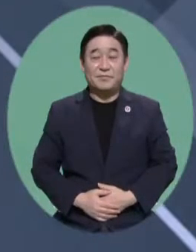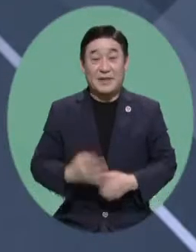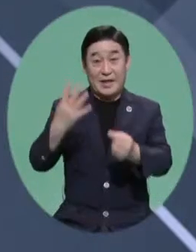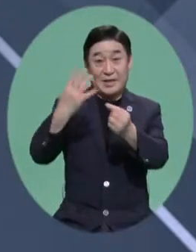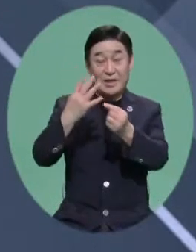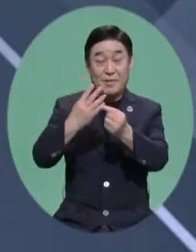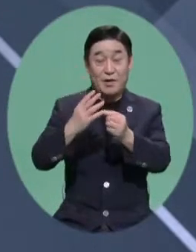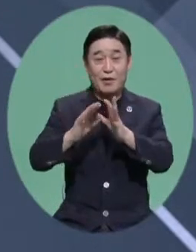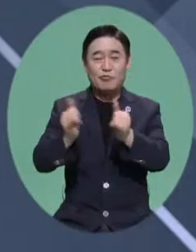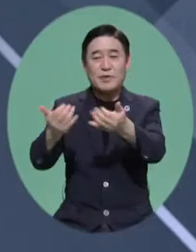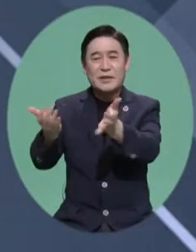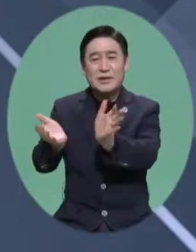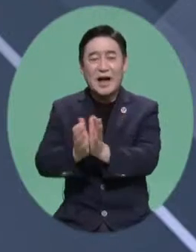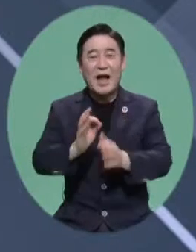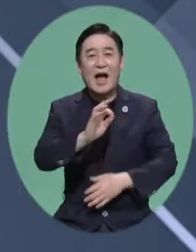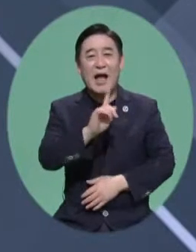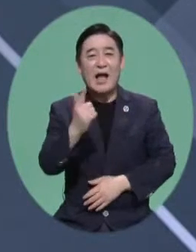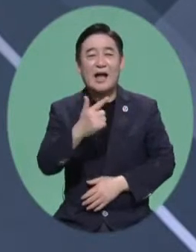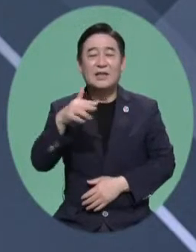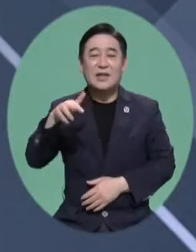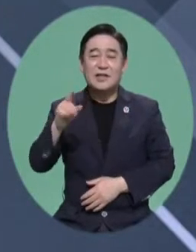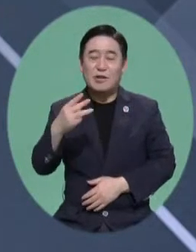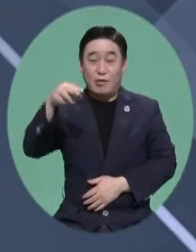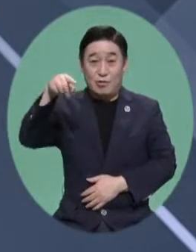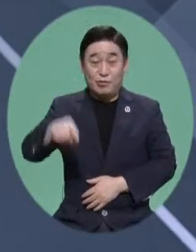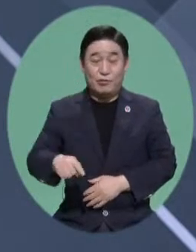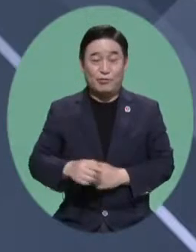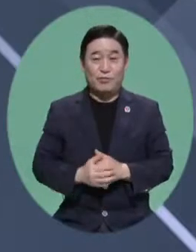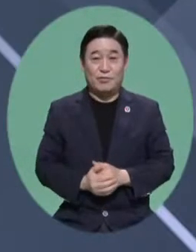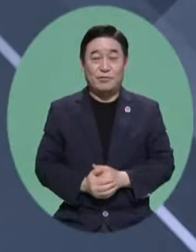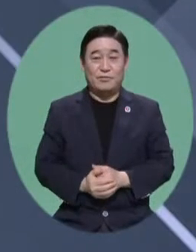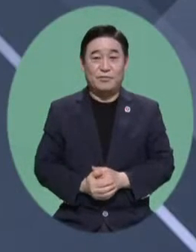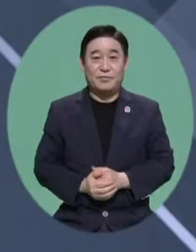기고 4번 궁 1회당 안철수 후보 입니다